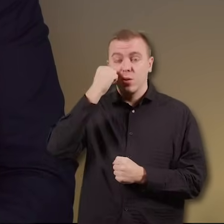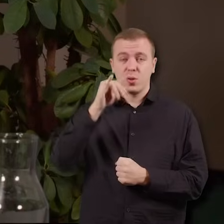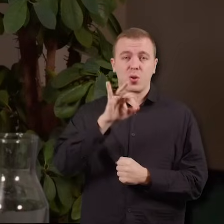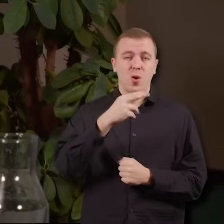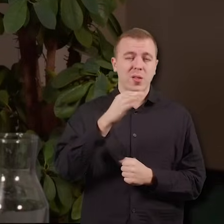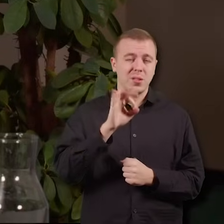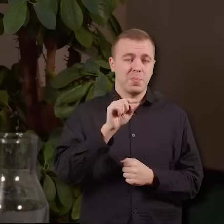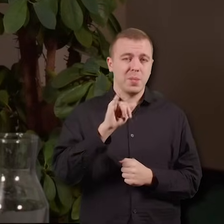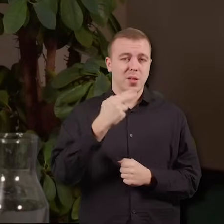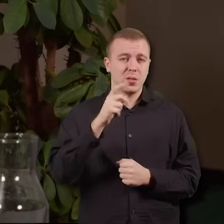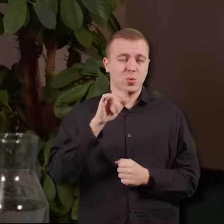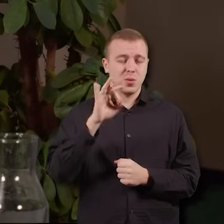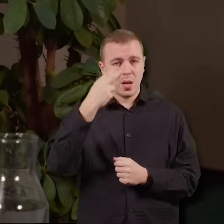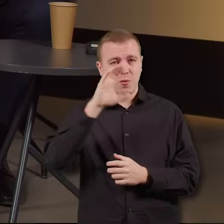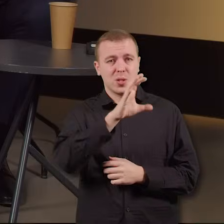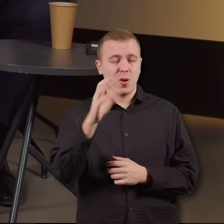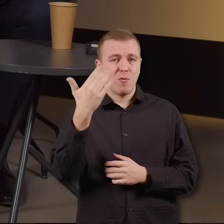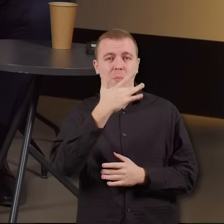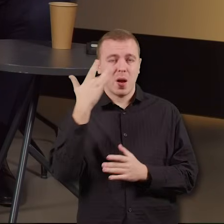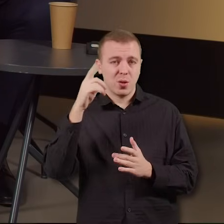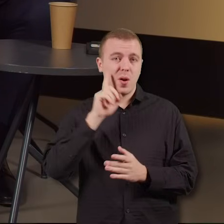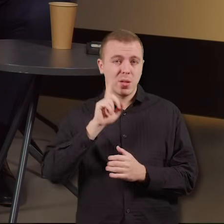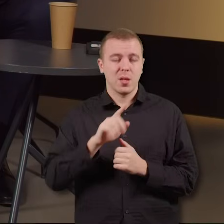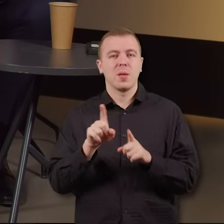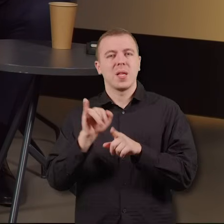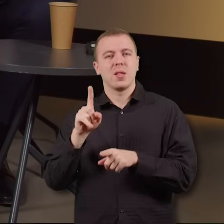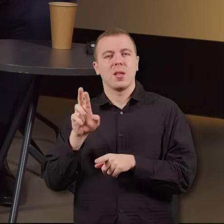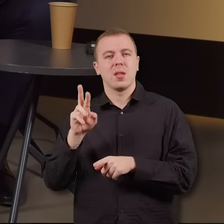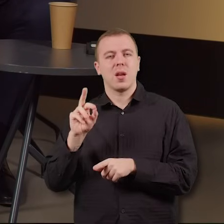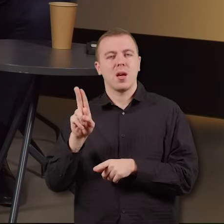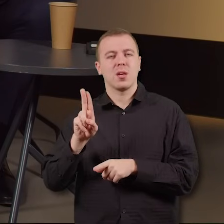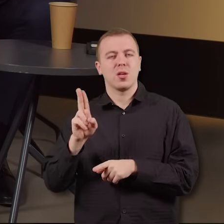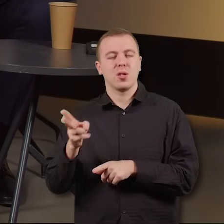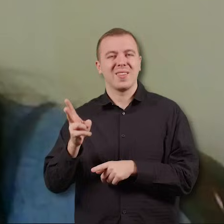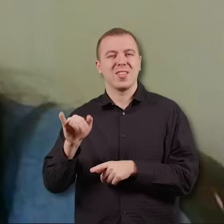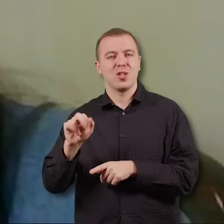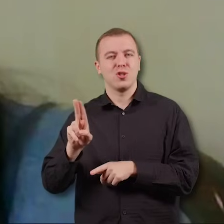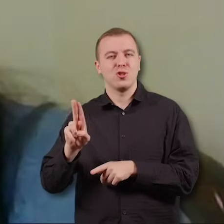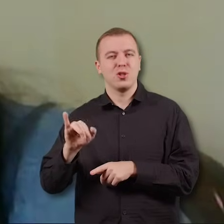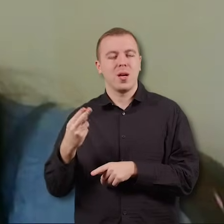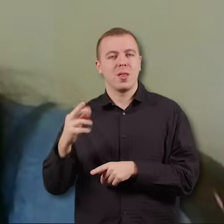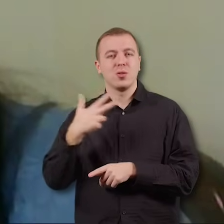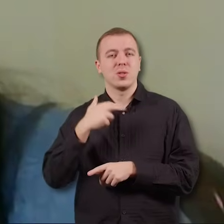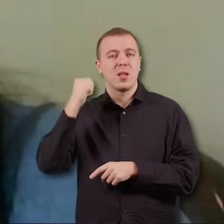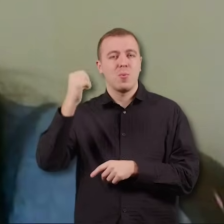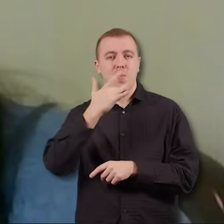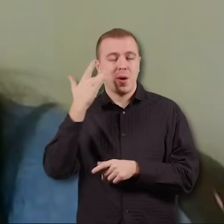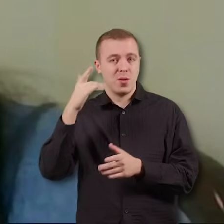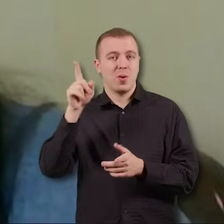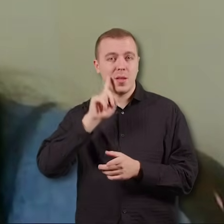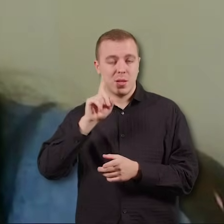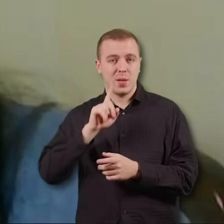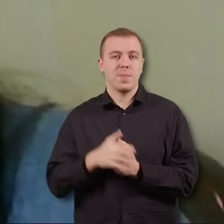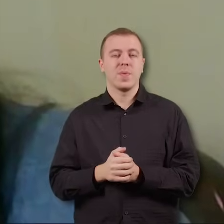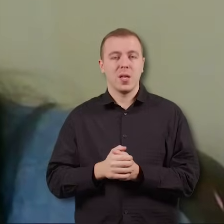Jonui Pinskui, Lietuvos regionų partijos kandidatui ir Indrei Kižienei, Lietuvos socialdemokratų partijos kandidatei,